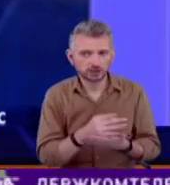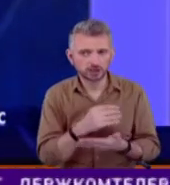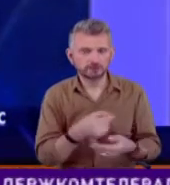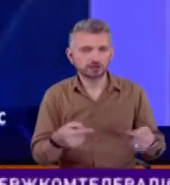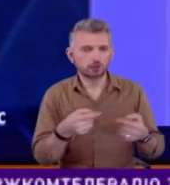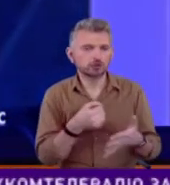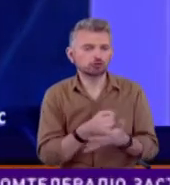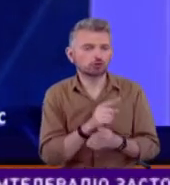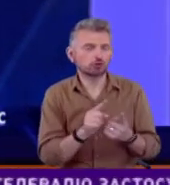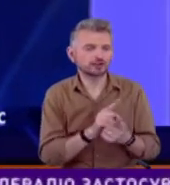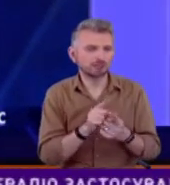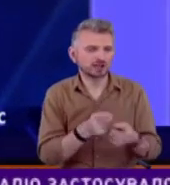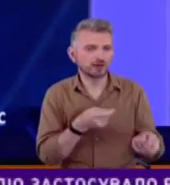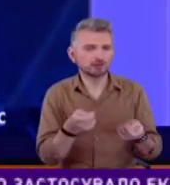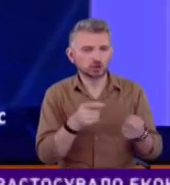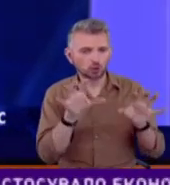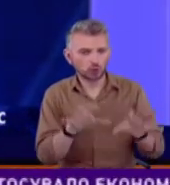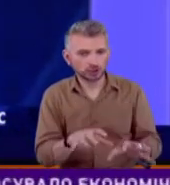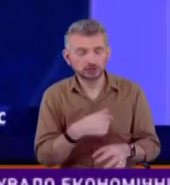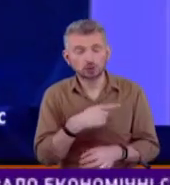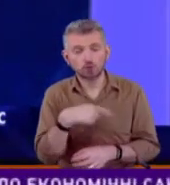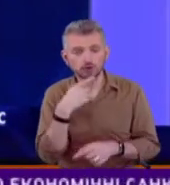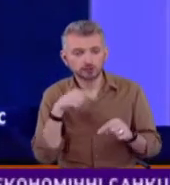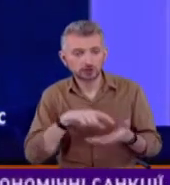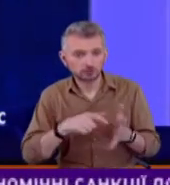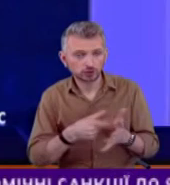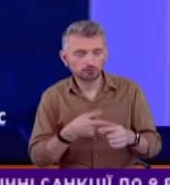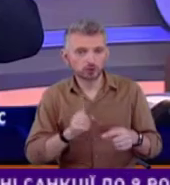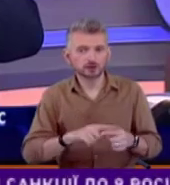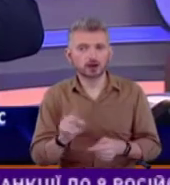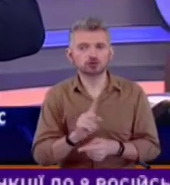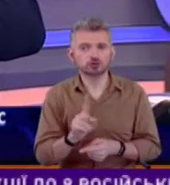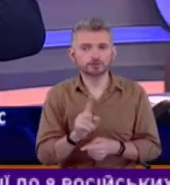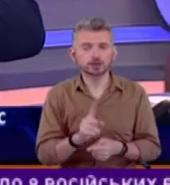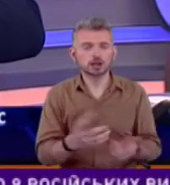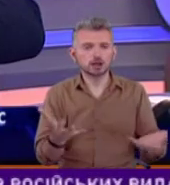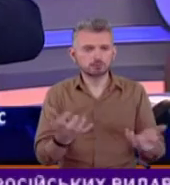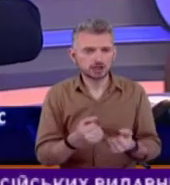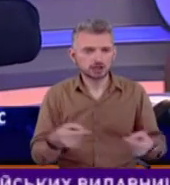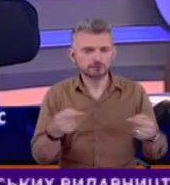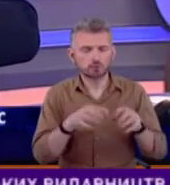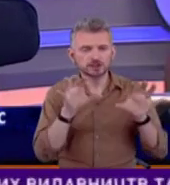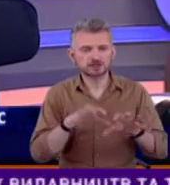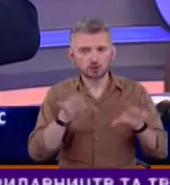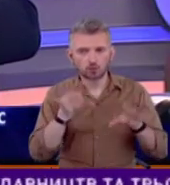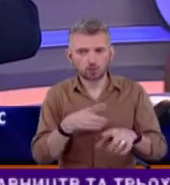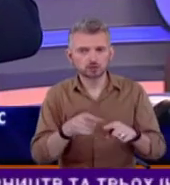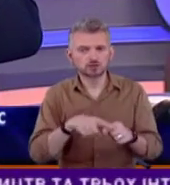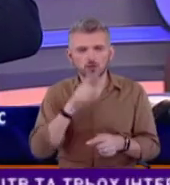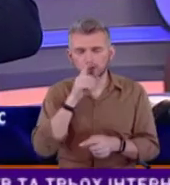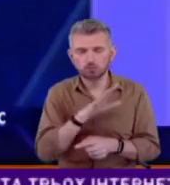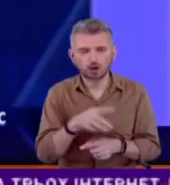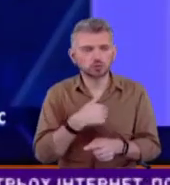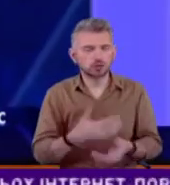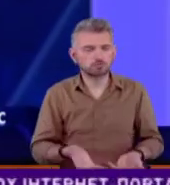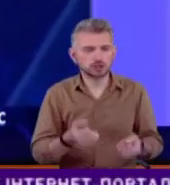змін в адмінкодексі. Ми говорили в цій студії про це, що прийняти відповідні закони, і це непогано. Я